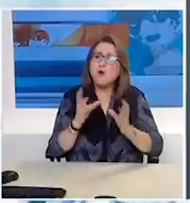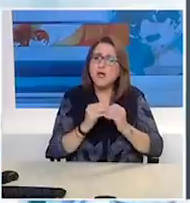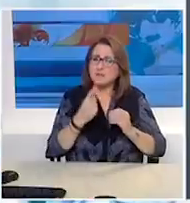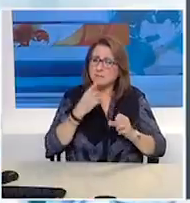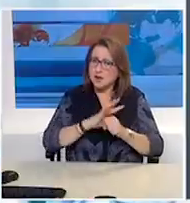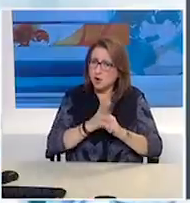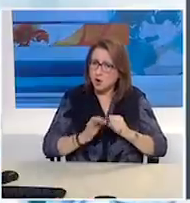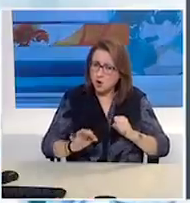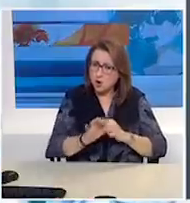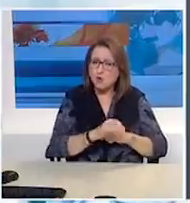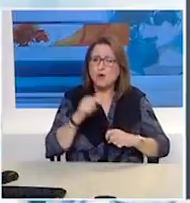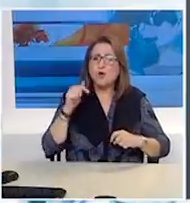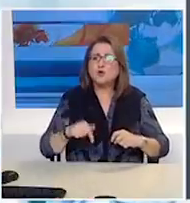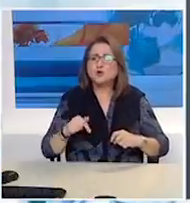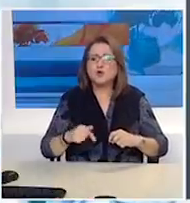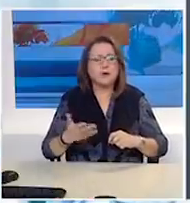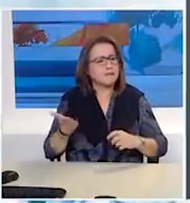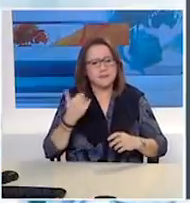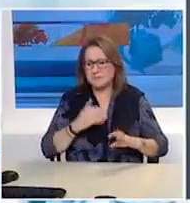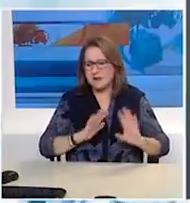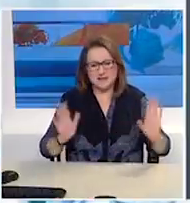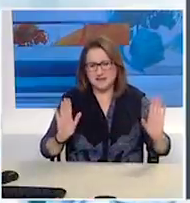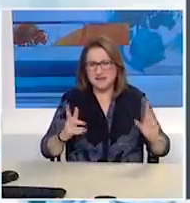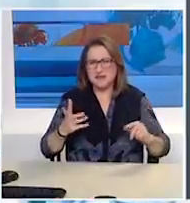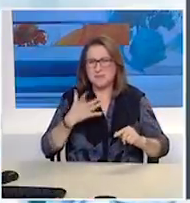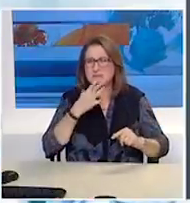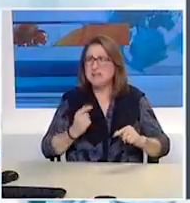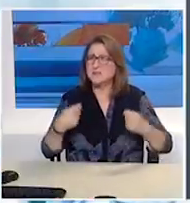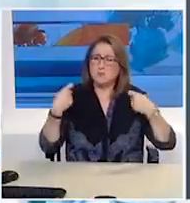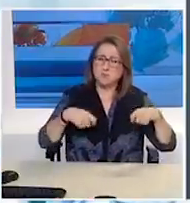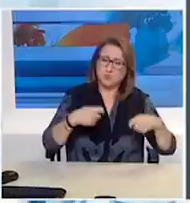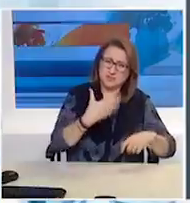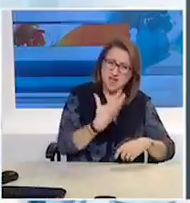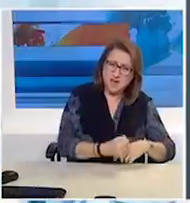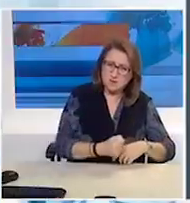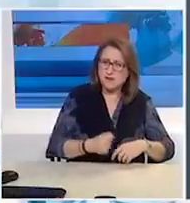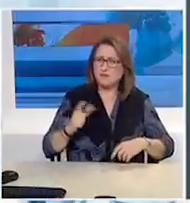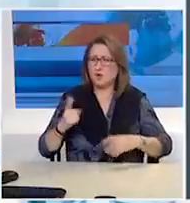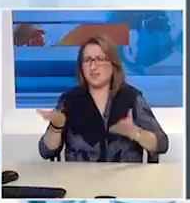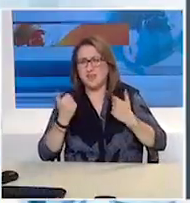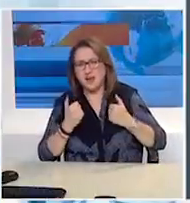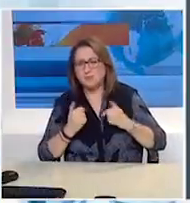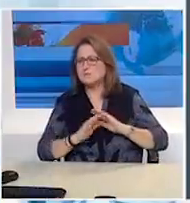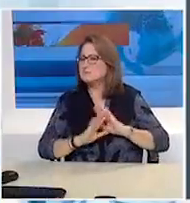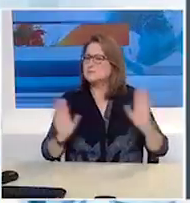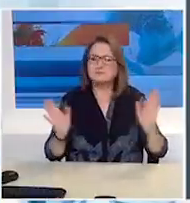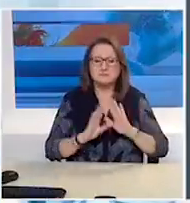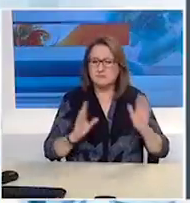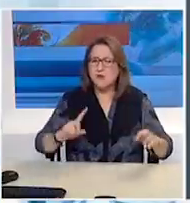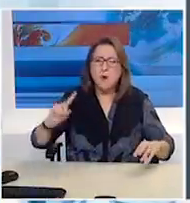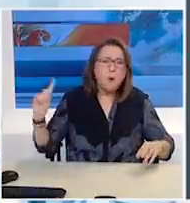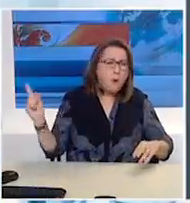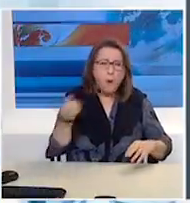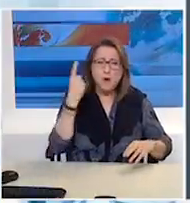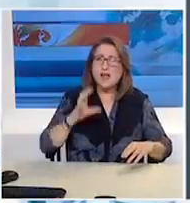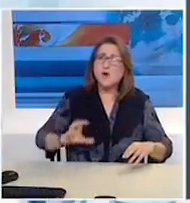μας για επίταση των κοινωνικών ανισοτήτων. Είναι αντίθετα μια ευκαιρία για ισοπαίδωσή τους. Σε όλα τα έθνη, σε